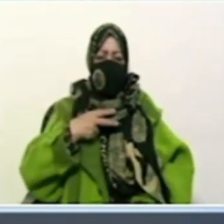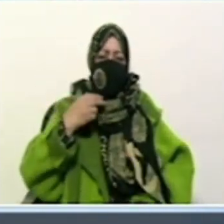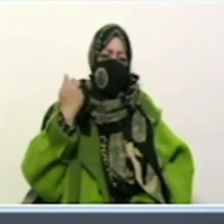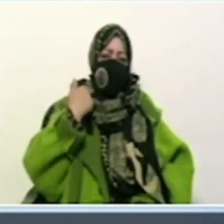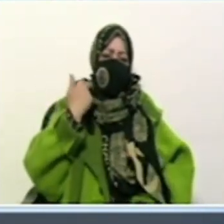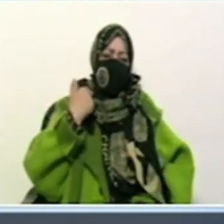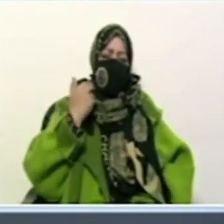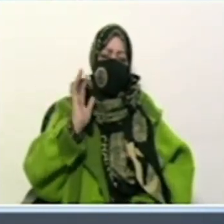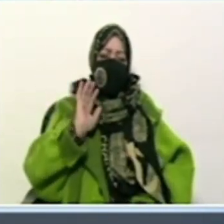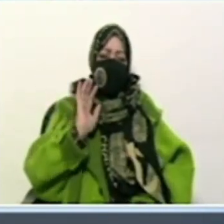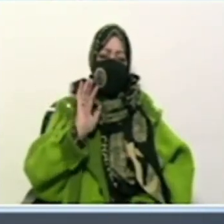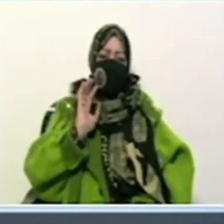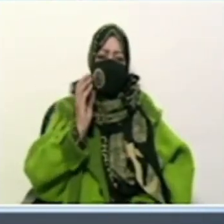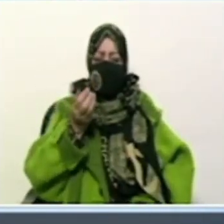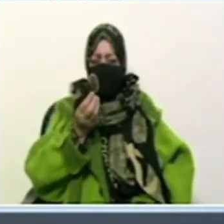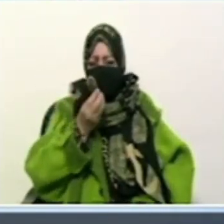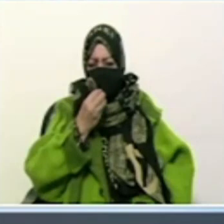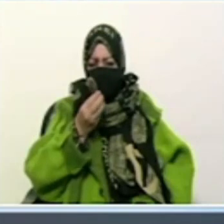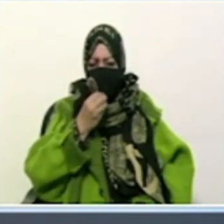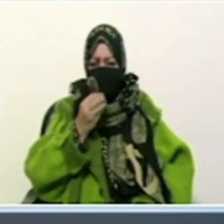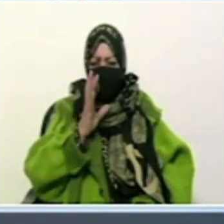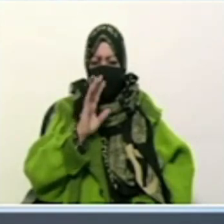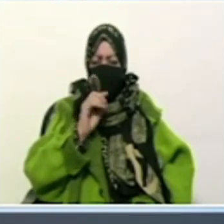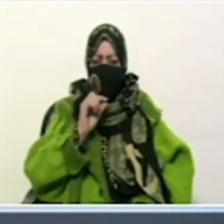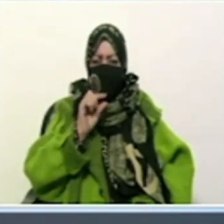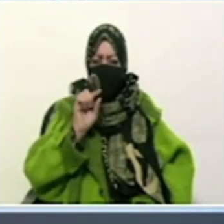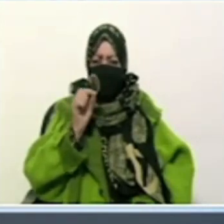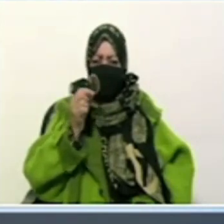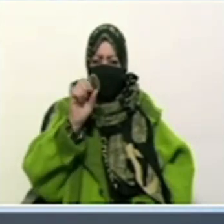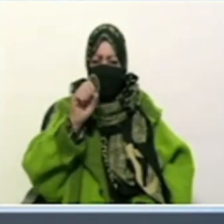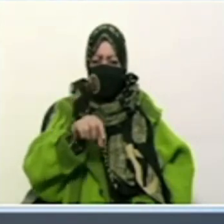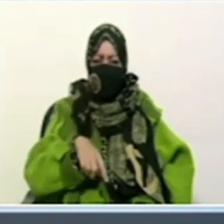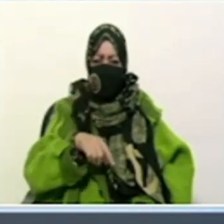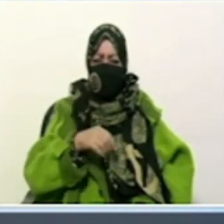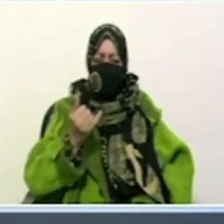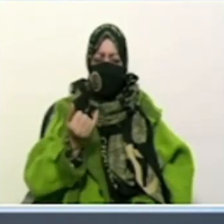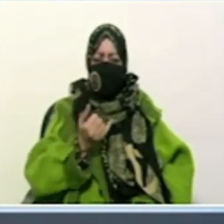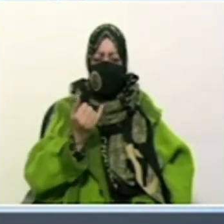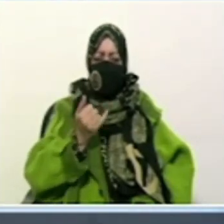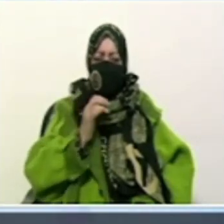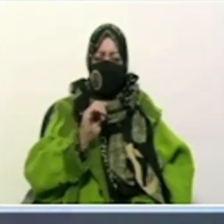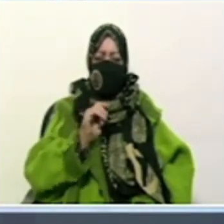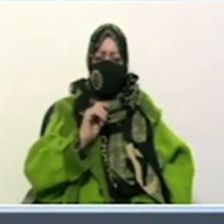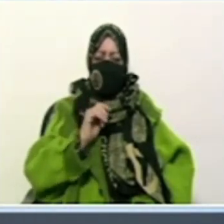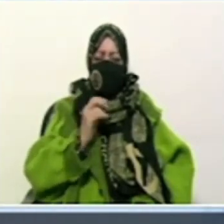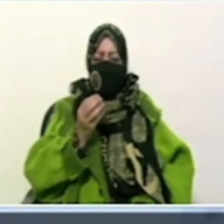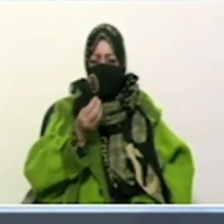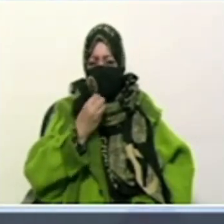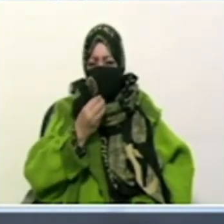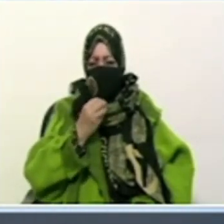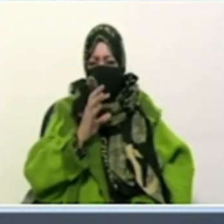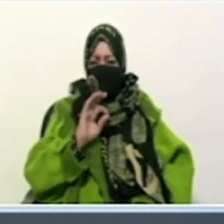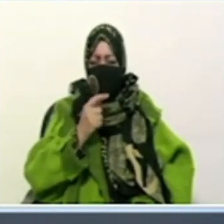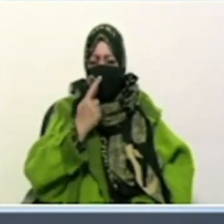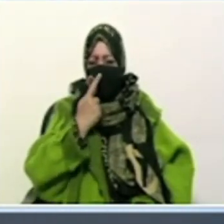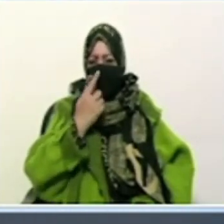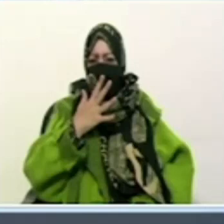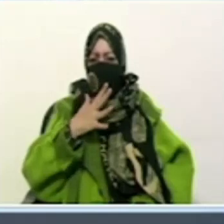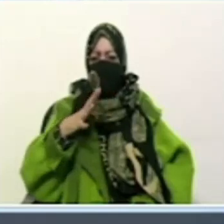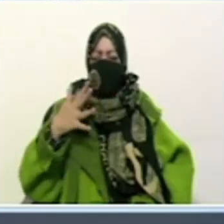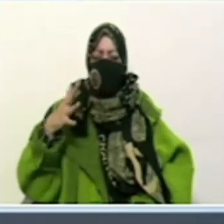كنكهة وكشيء من يعني كجزء من أو كنوع من أنواع البهارات، وهذا هو ظاهر استعمال الناس